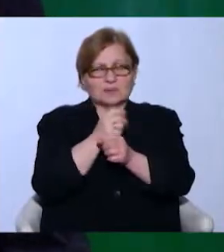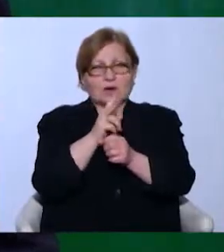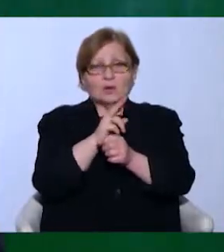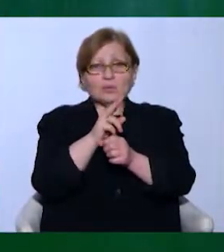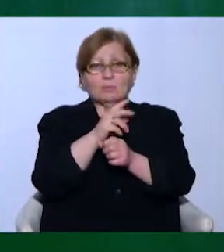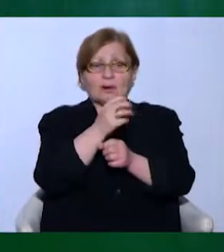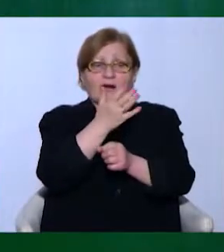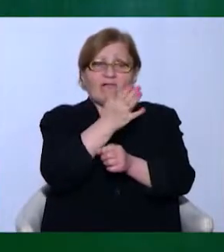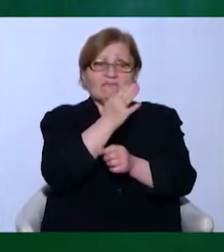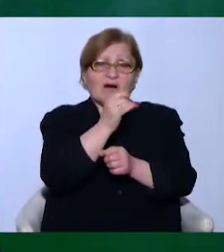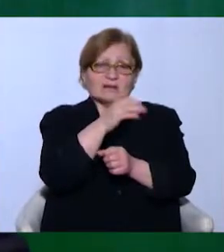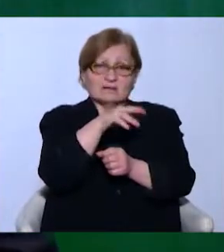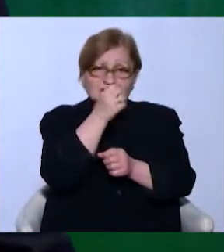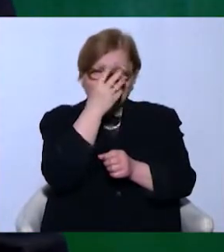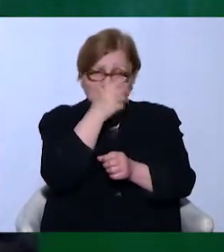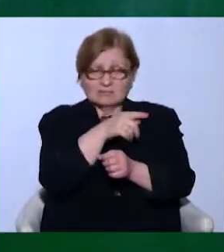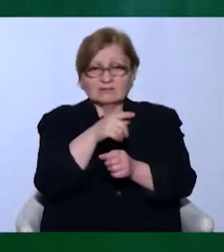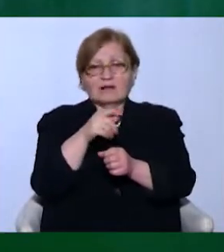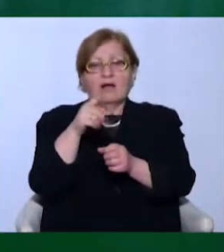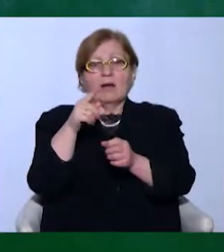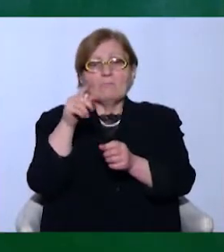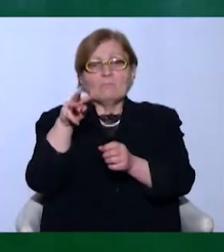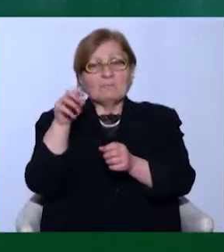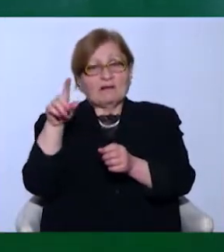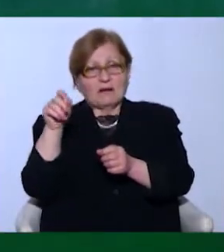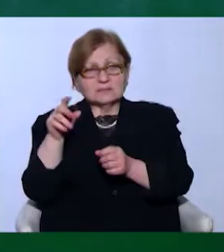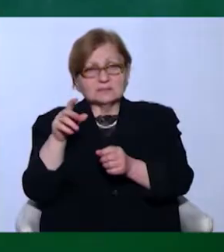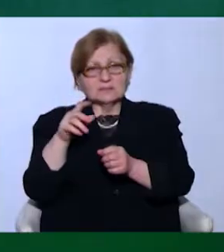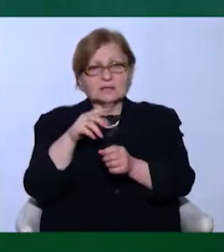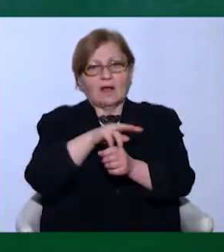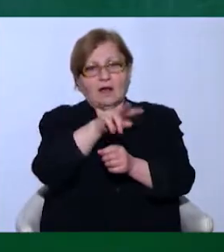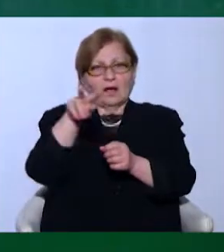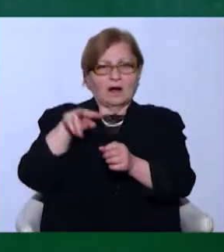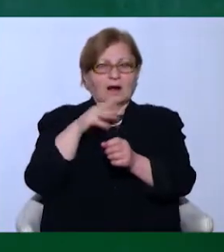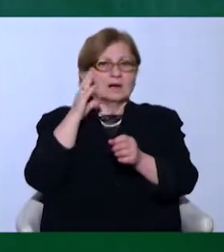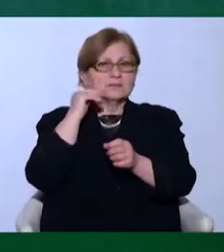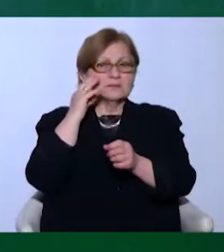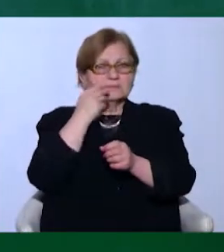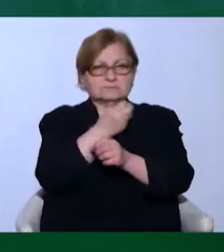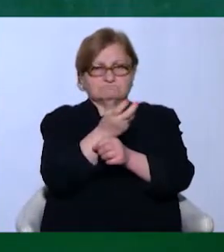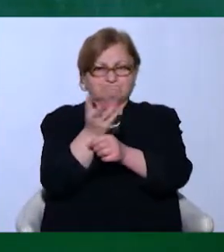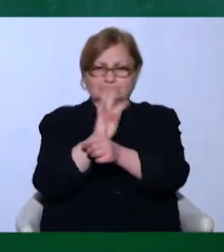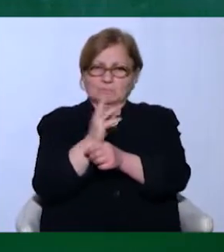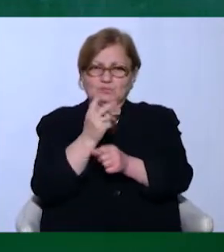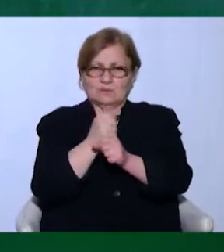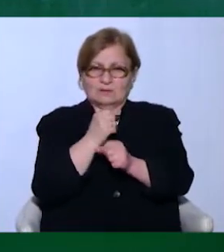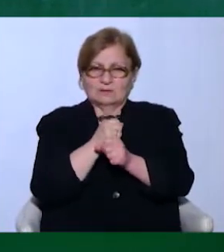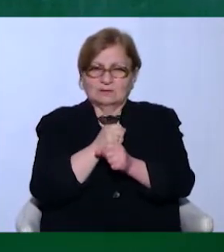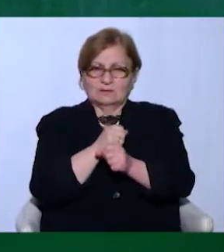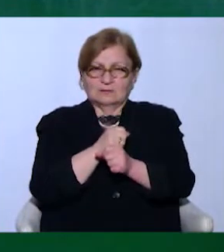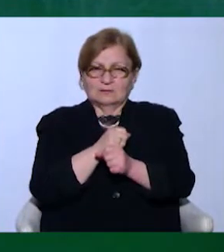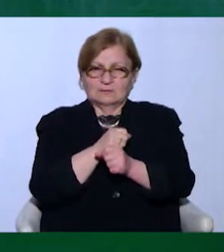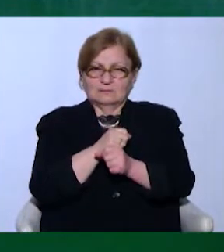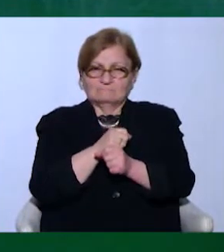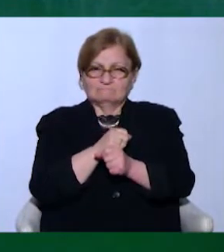თითოეულ თაიგულში იყოს ერთი და იგივე. თოდა ბოდიშ მოვიხდი ახლა. თოდა ჩემი ისე ვეცდეთ ახლა მიხაკის და ვარდის